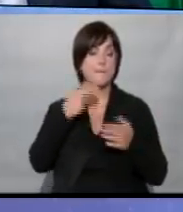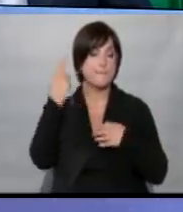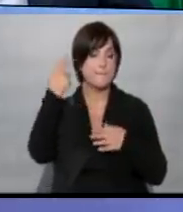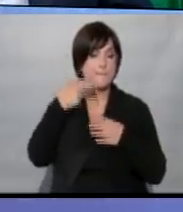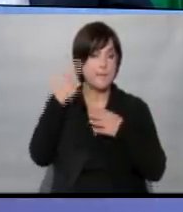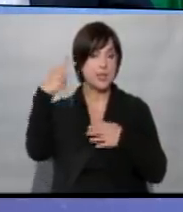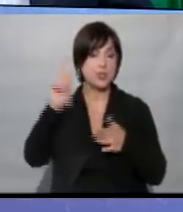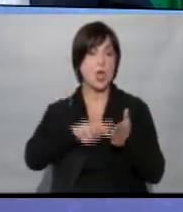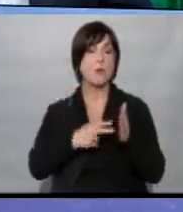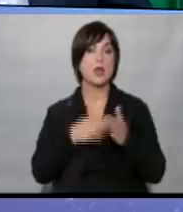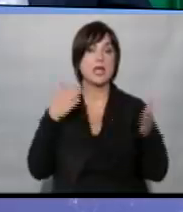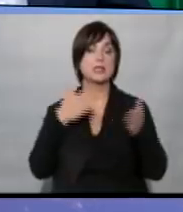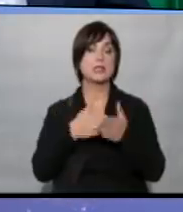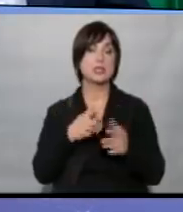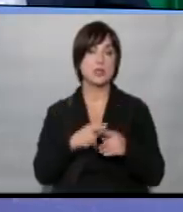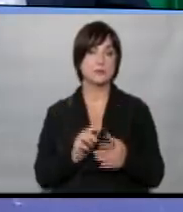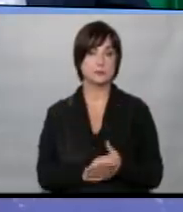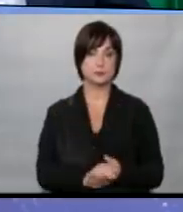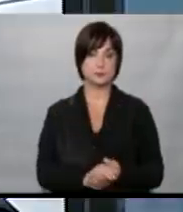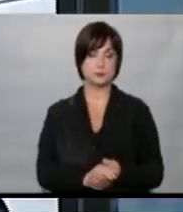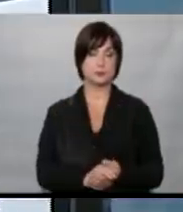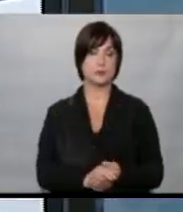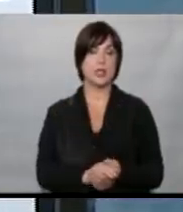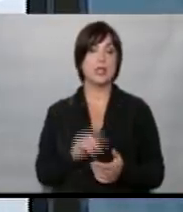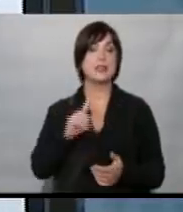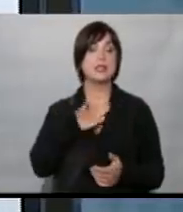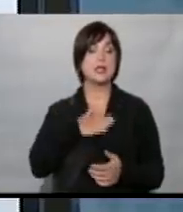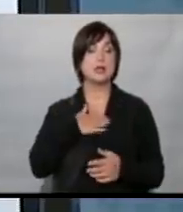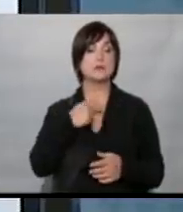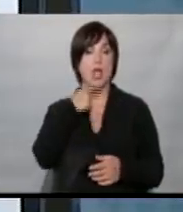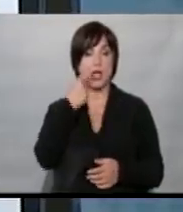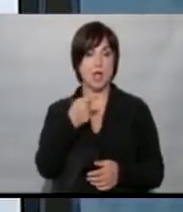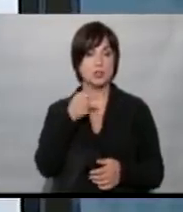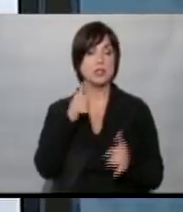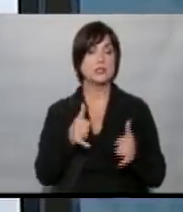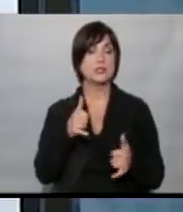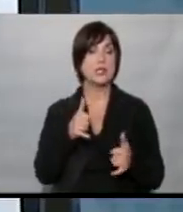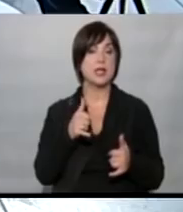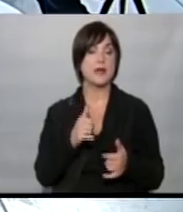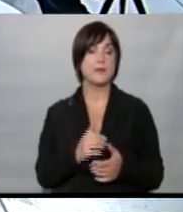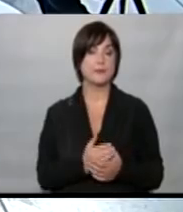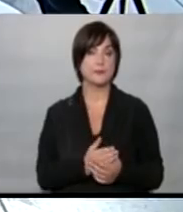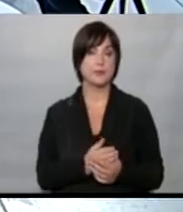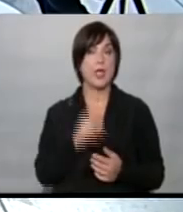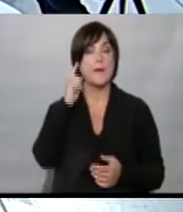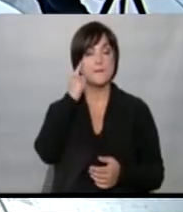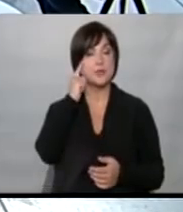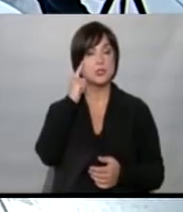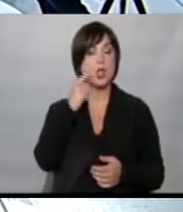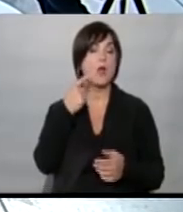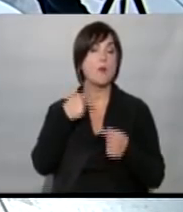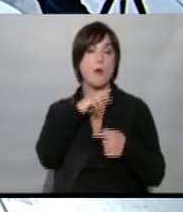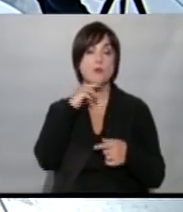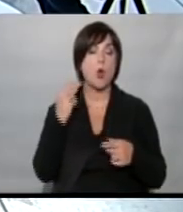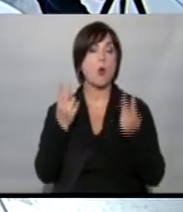не на многу подиректен начин, но да во ред не би сакал да доминирам. Меѓутоа сега станува мислам